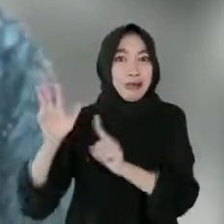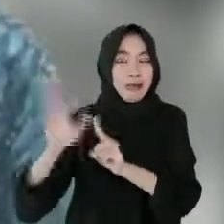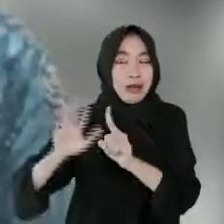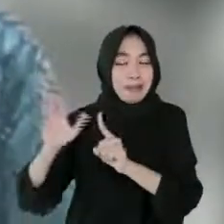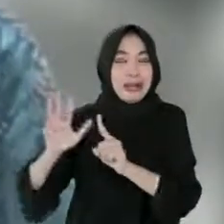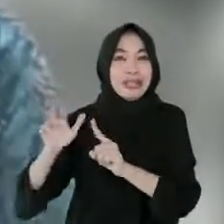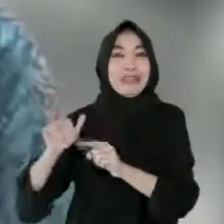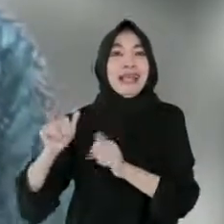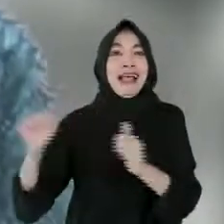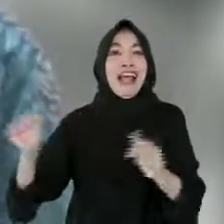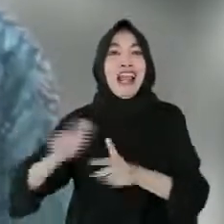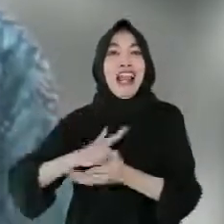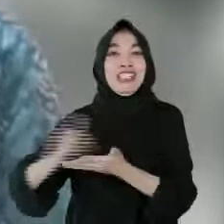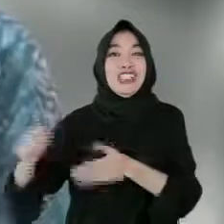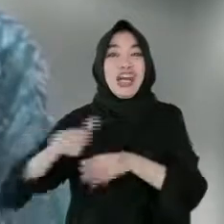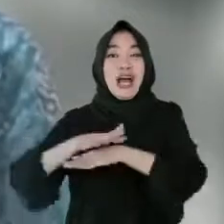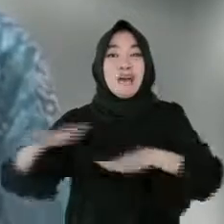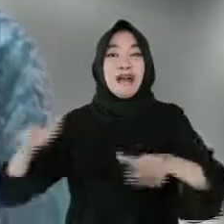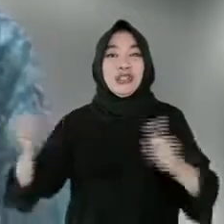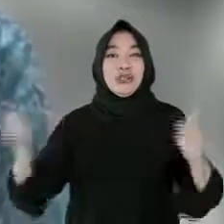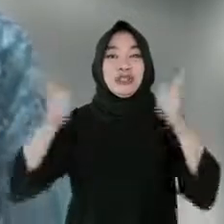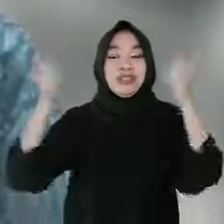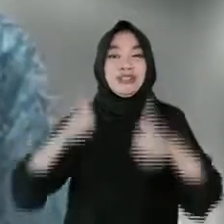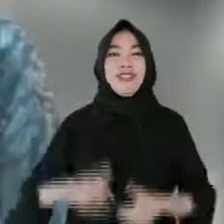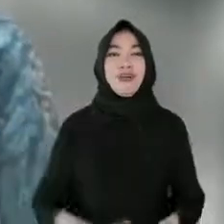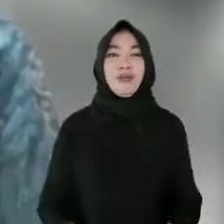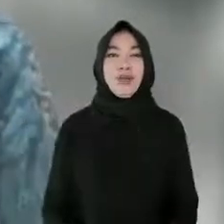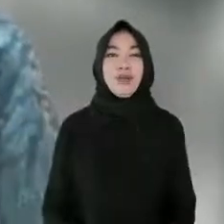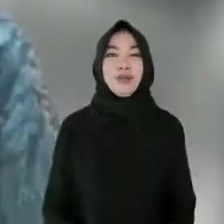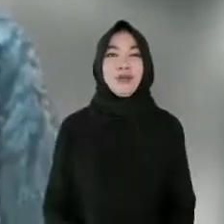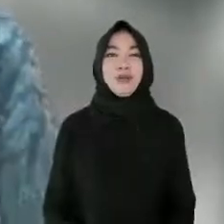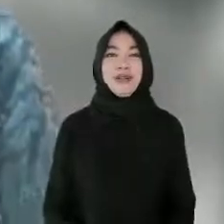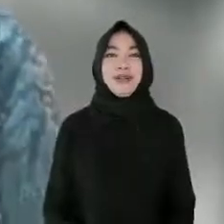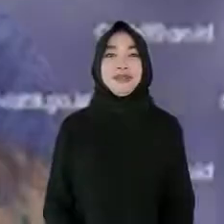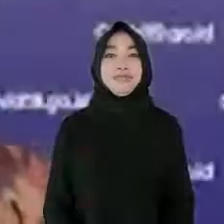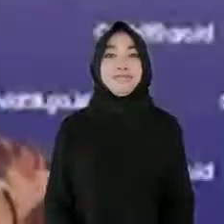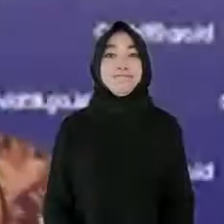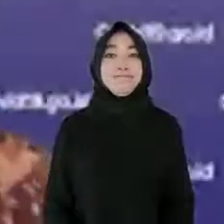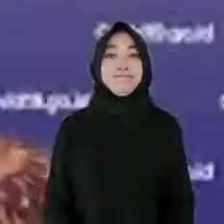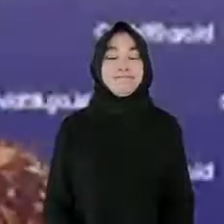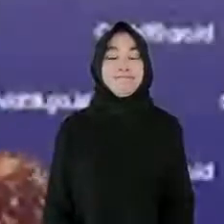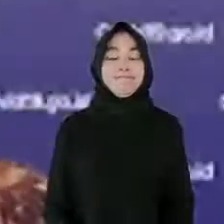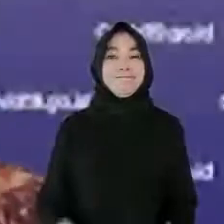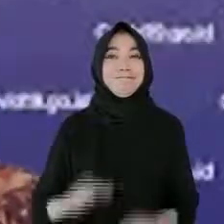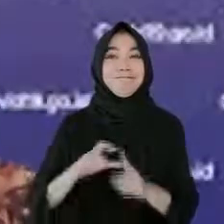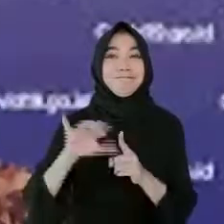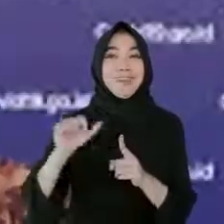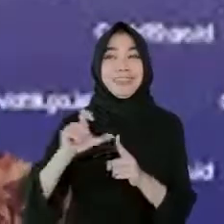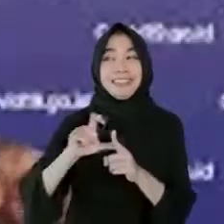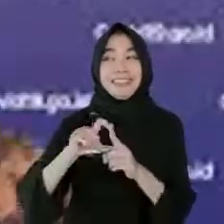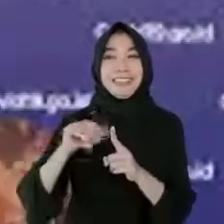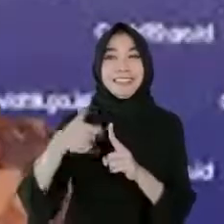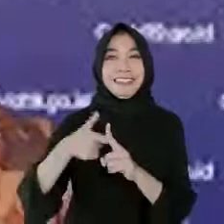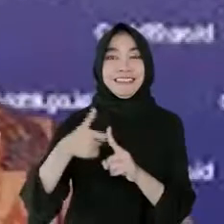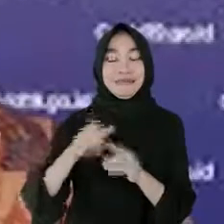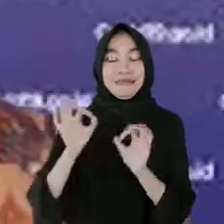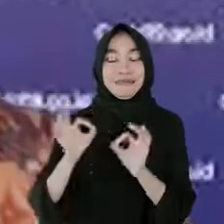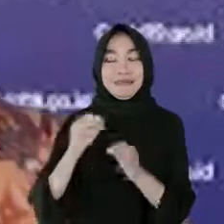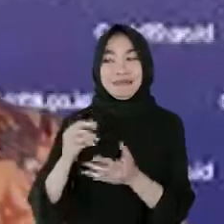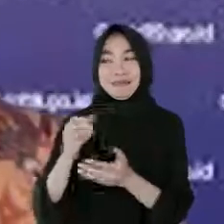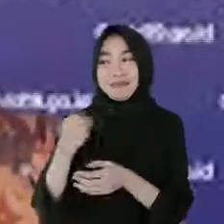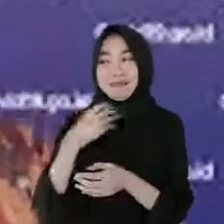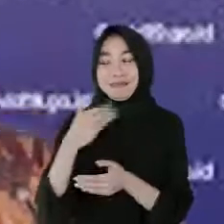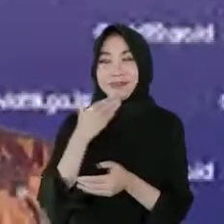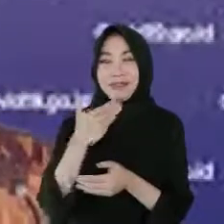lancar aman dan sukses Terima kasih Master ya terima kasih Pak Didik baik dengan demikian